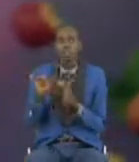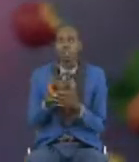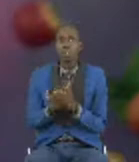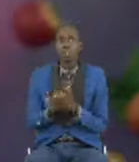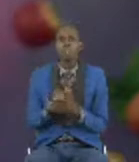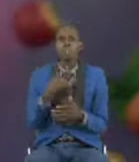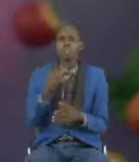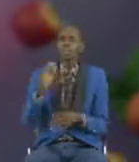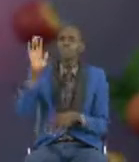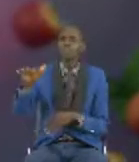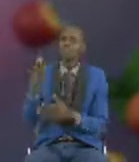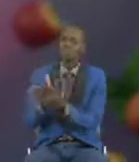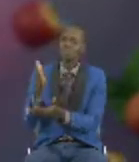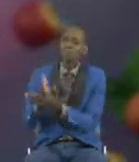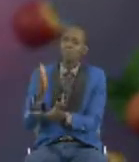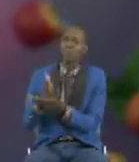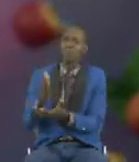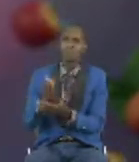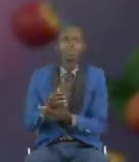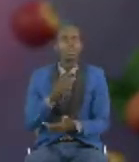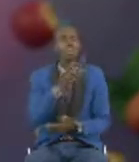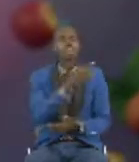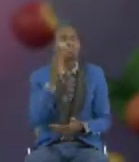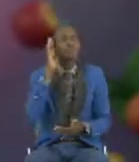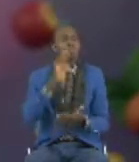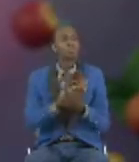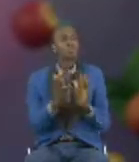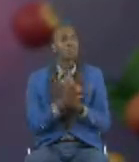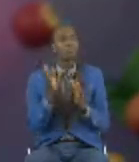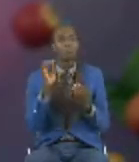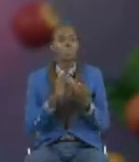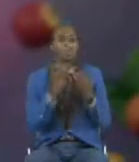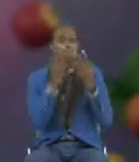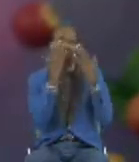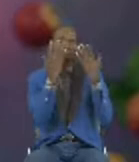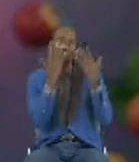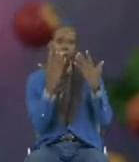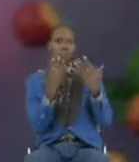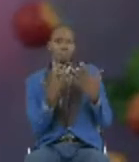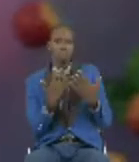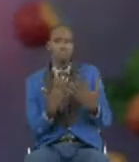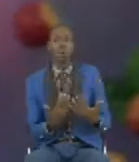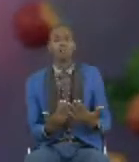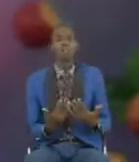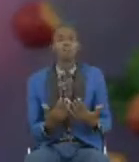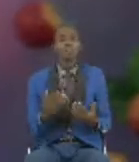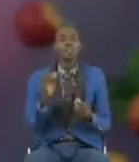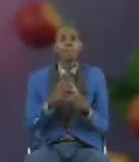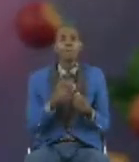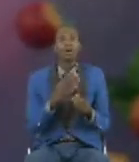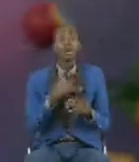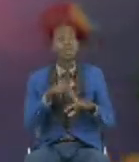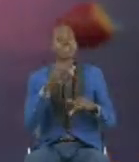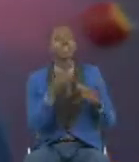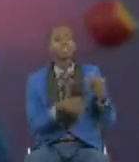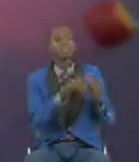dit arrête, arrête. Celui qui dit arrête, arrête. Lui va être plus triste. Et plus tard,